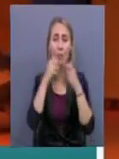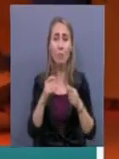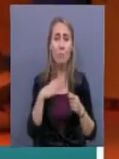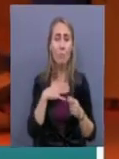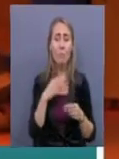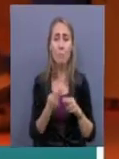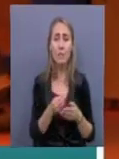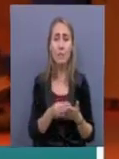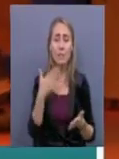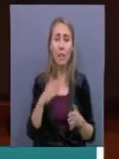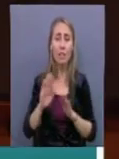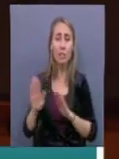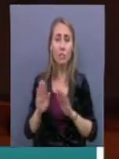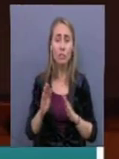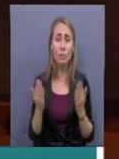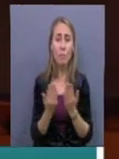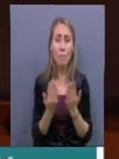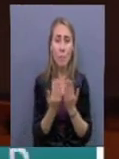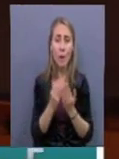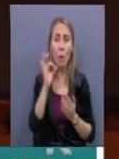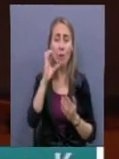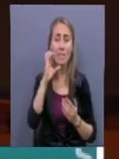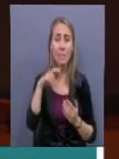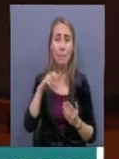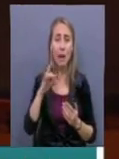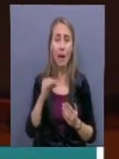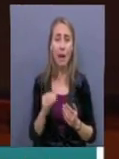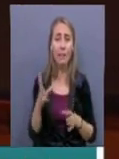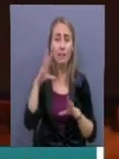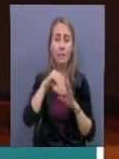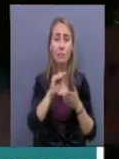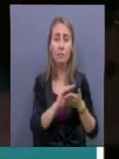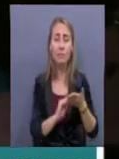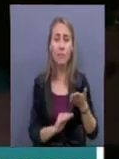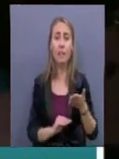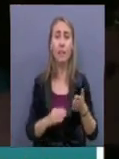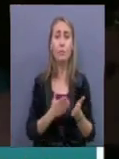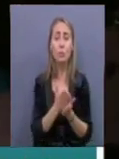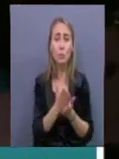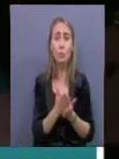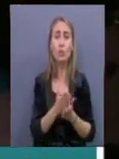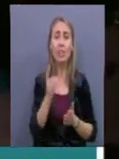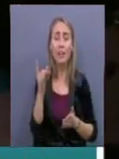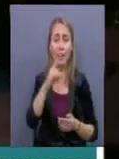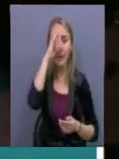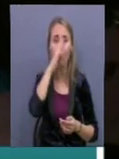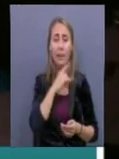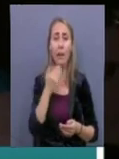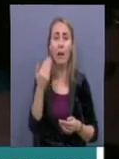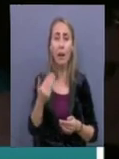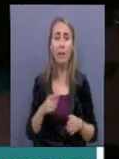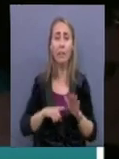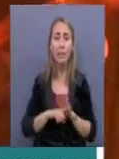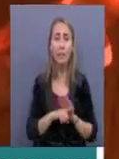ортақ құнды жәдігер. Өнер ордасында сахналанған Ғабит Мүсіреповтің трагедиясының қоюшы режиссері Қазақстан Республикасының еңбек сіңірген қайраткері